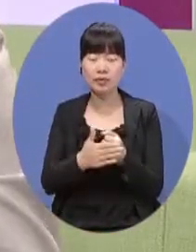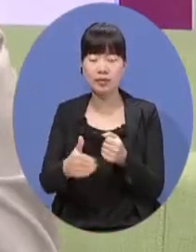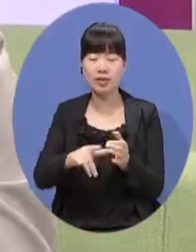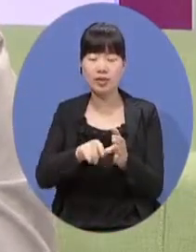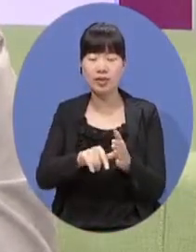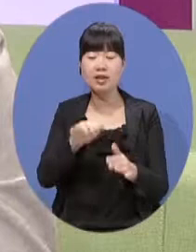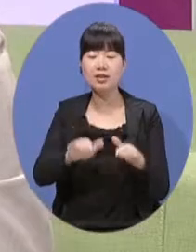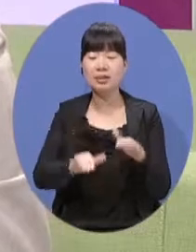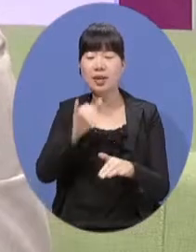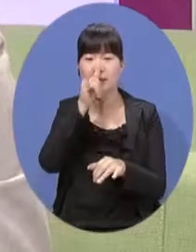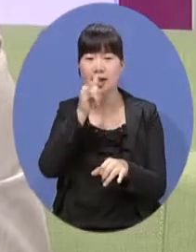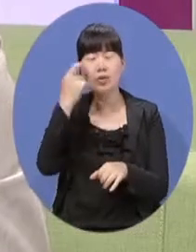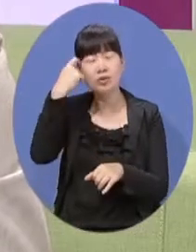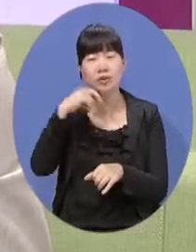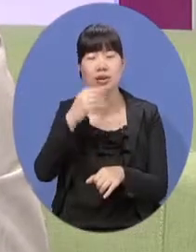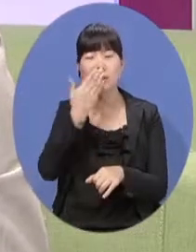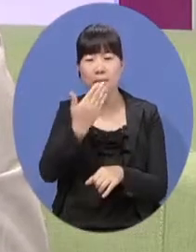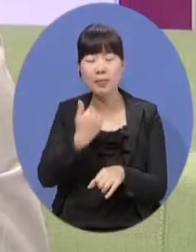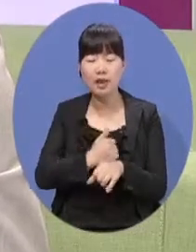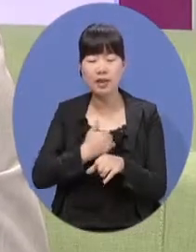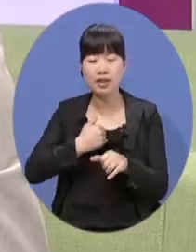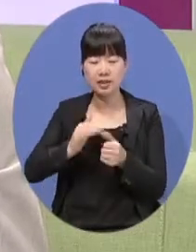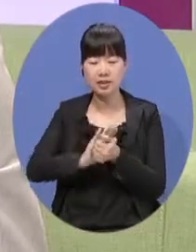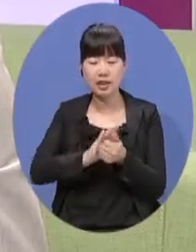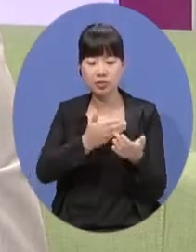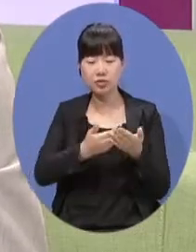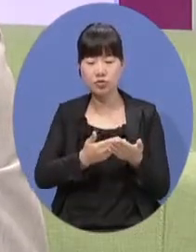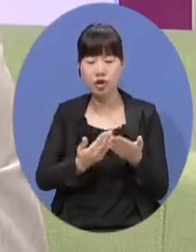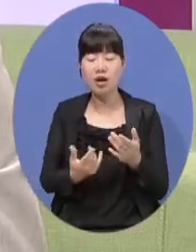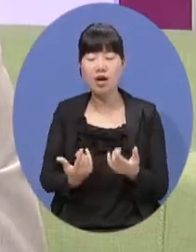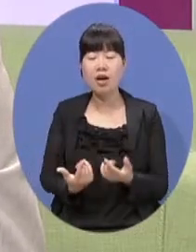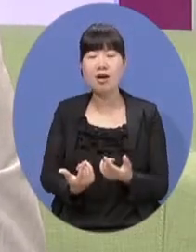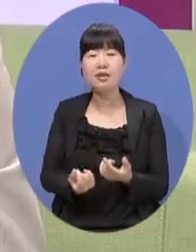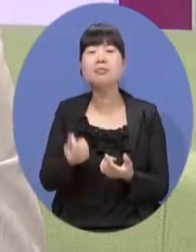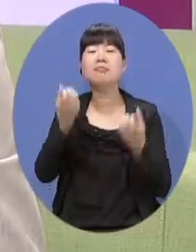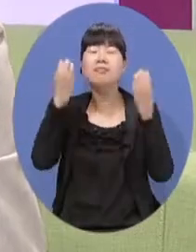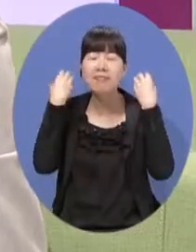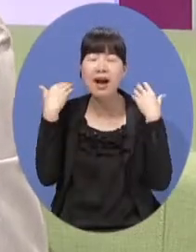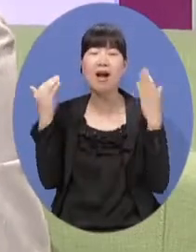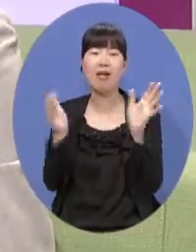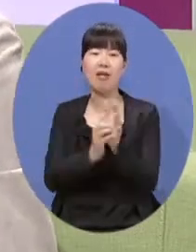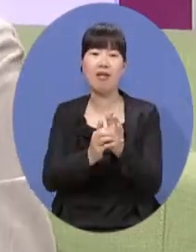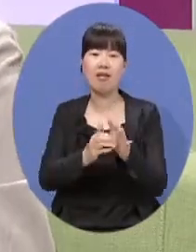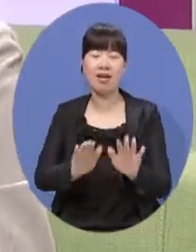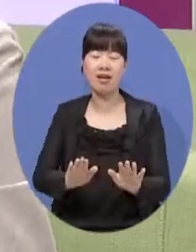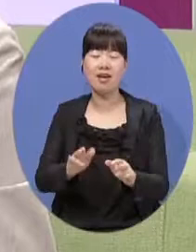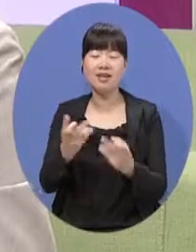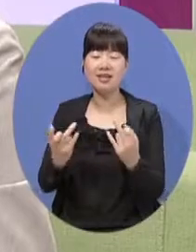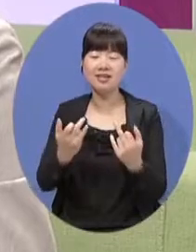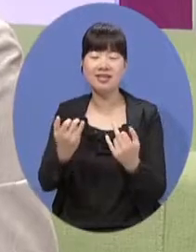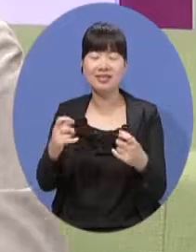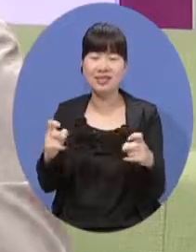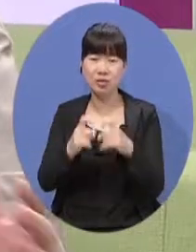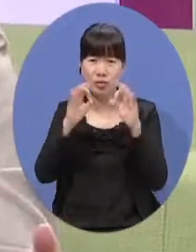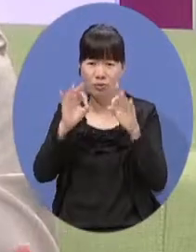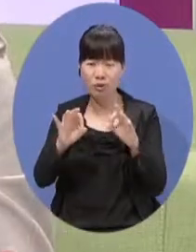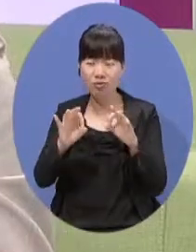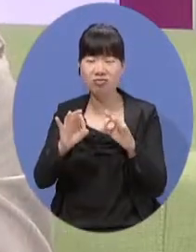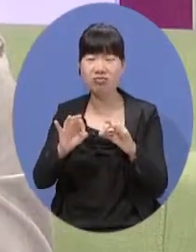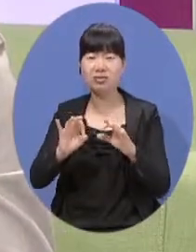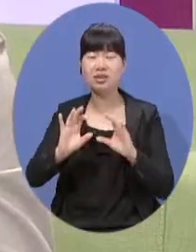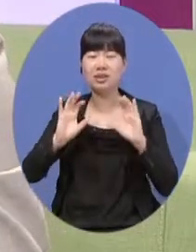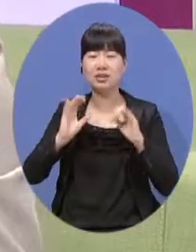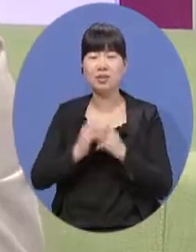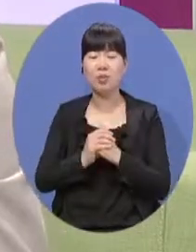순간 차별이 있다고 느끼는 거죠. 자기한테 잘해줬던 건 금방 잊어버립니다. 그러니까. 형제 간 다툼에 보면은 이제 아이